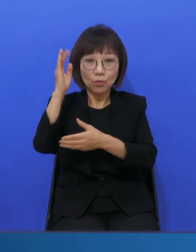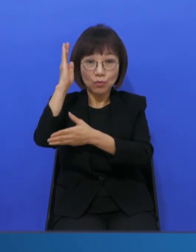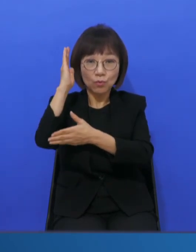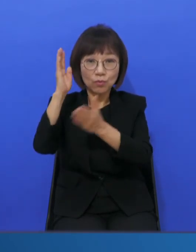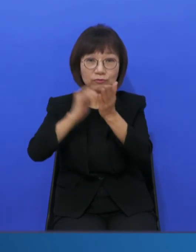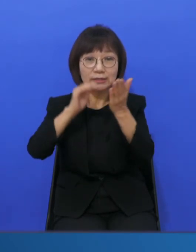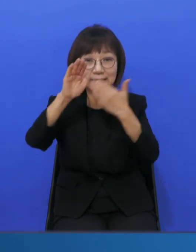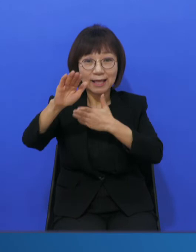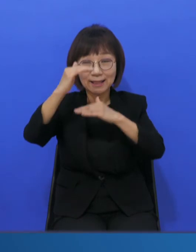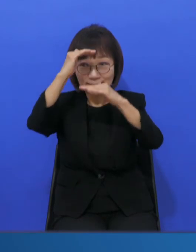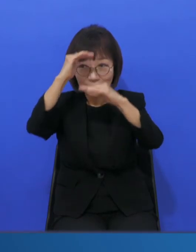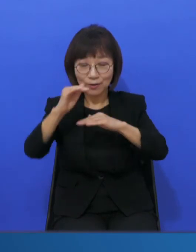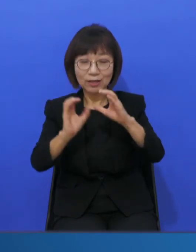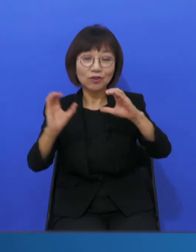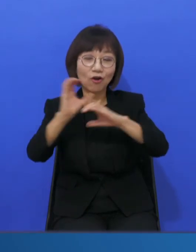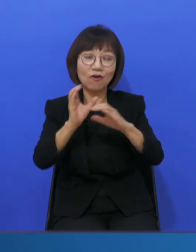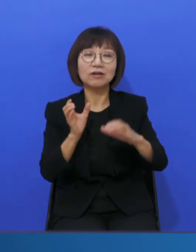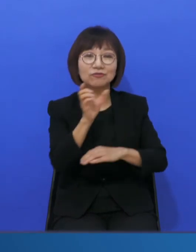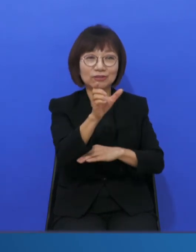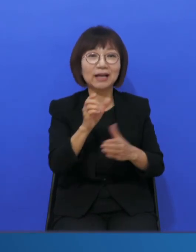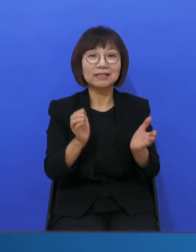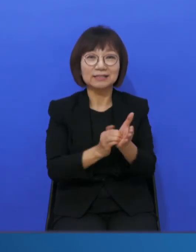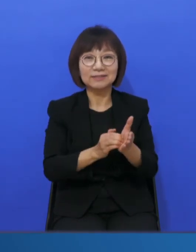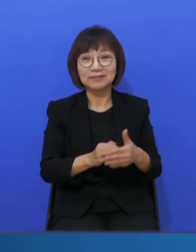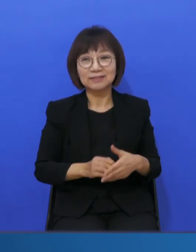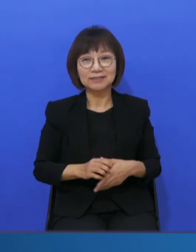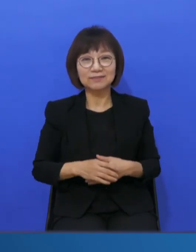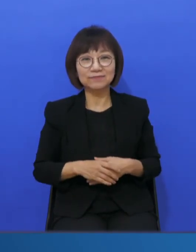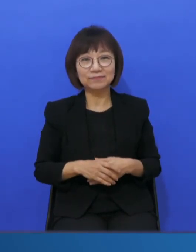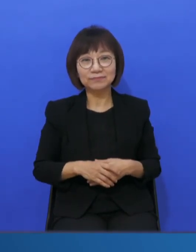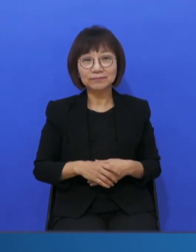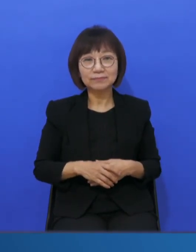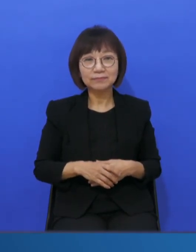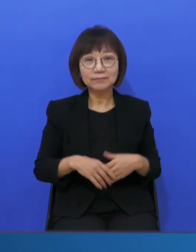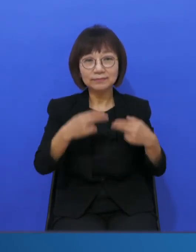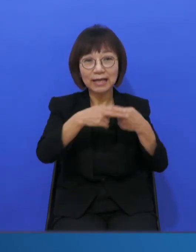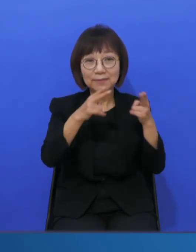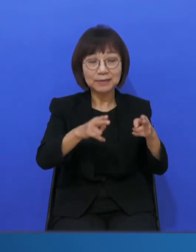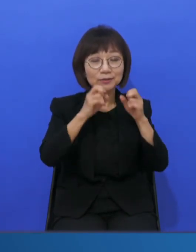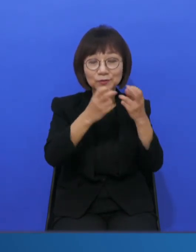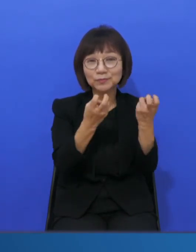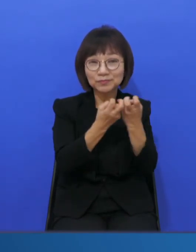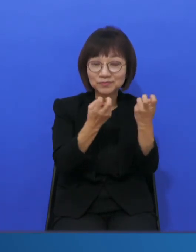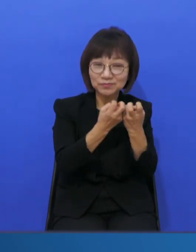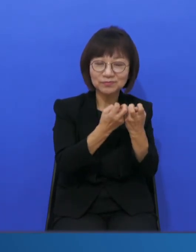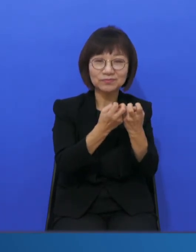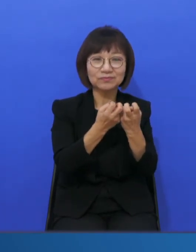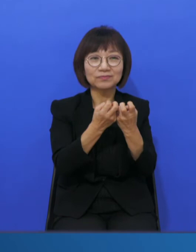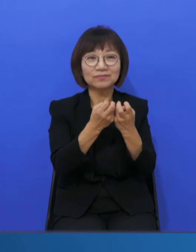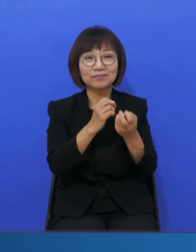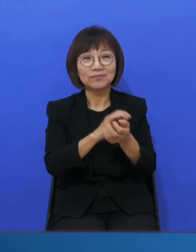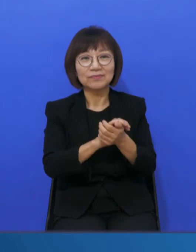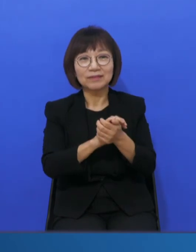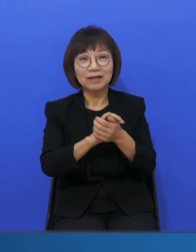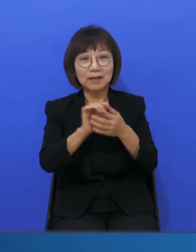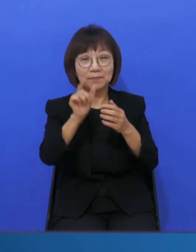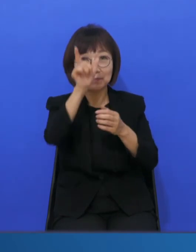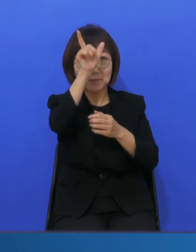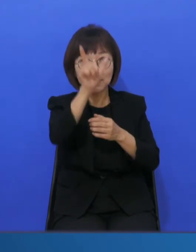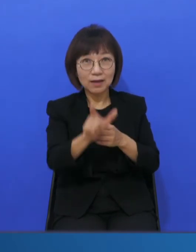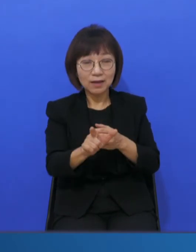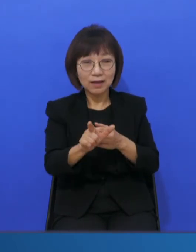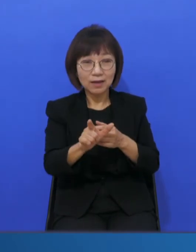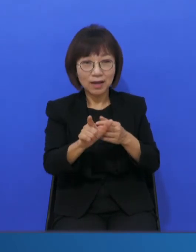선포된 EBS 강의 내용을 추가했습니다. 지역 복음화를 위한 다락방 전도 전략은 뒤바뀐 순서를